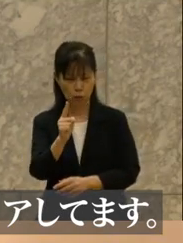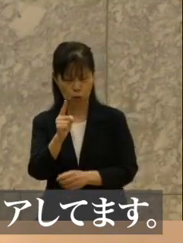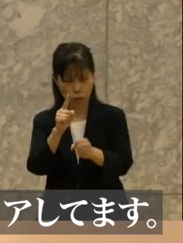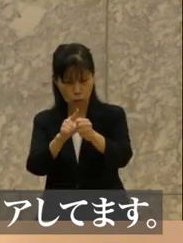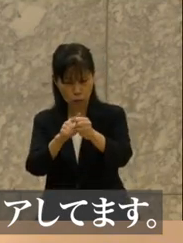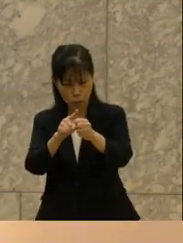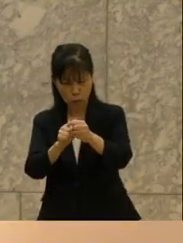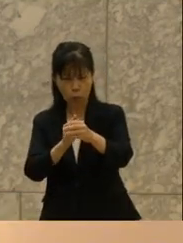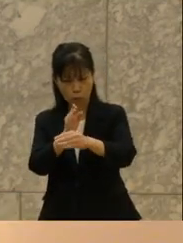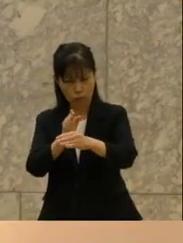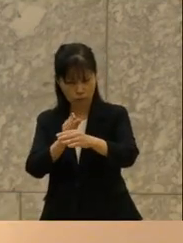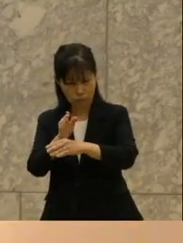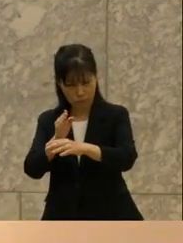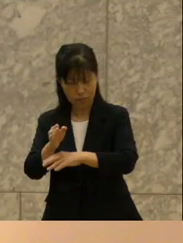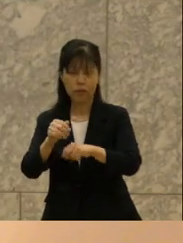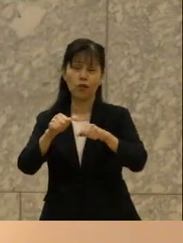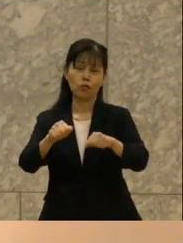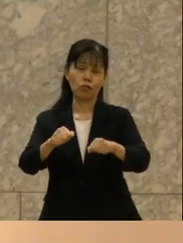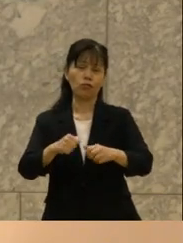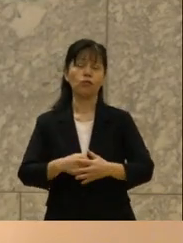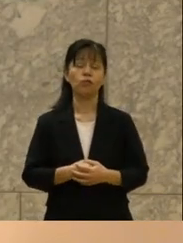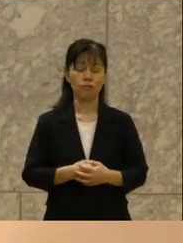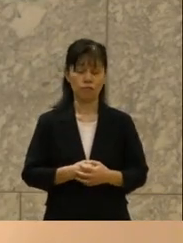をクリアしていっています